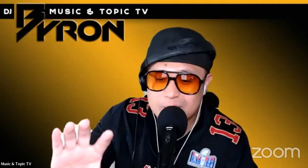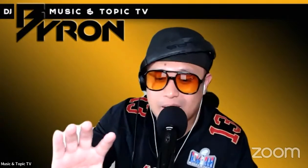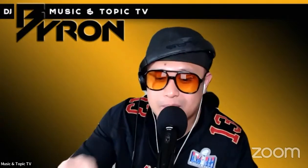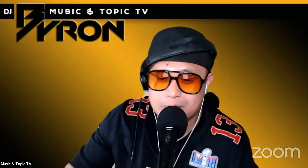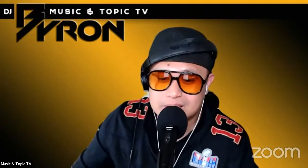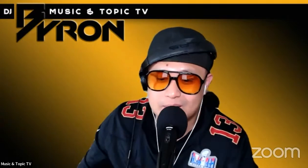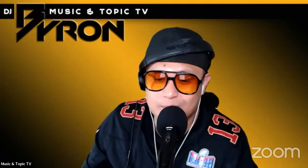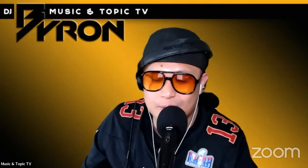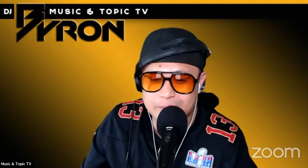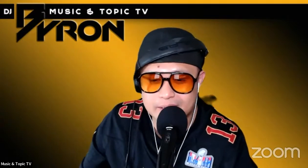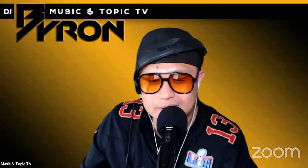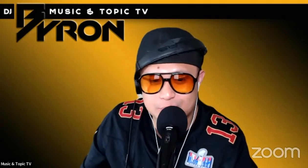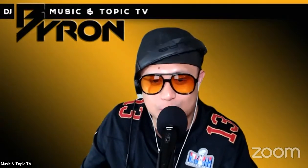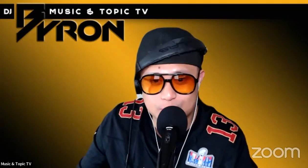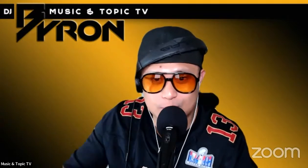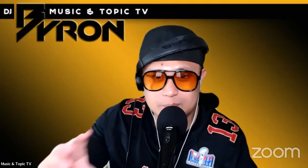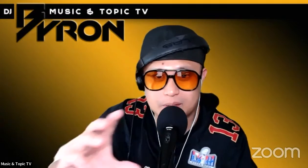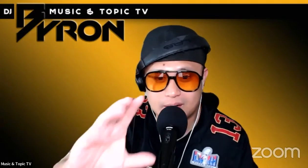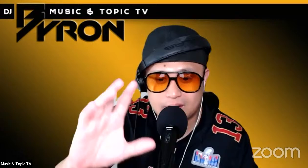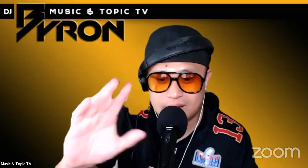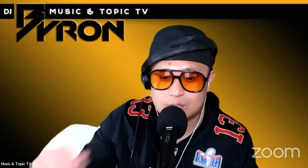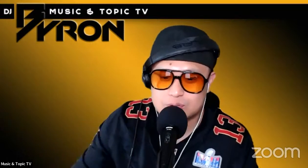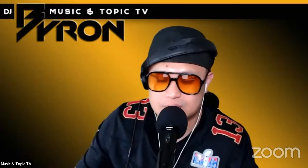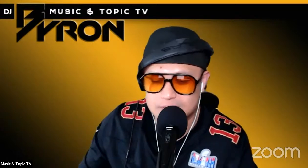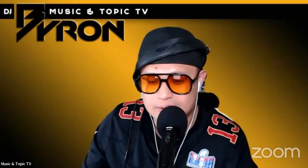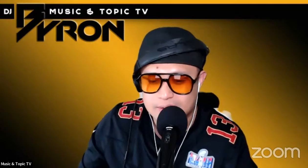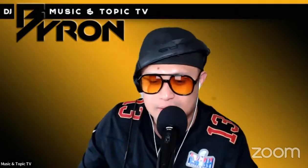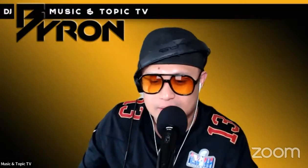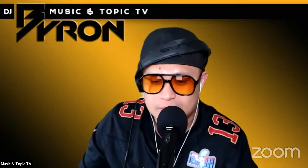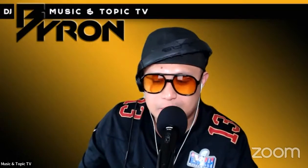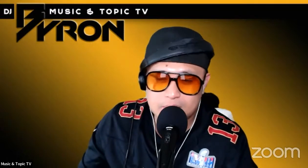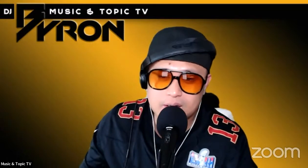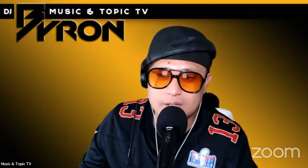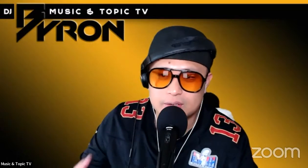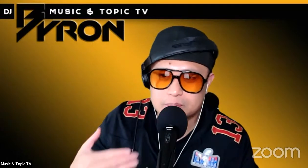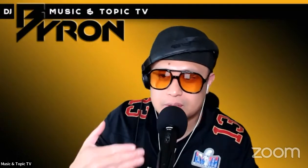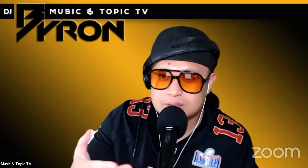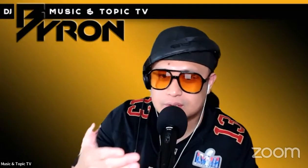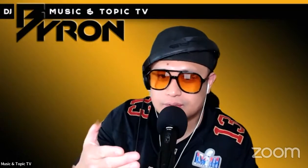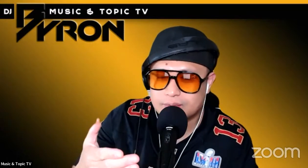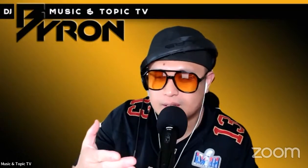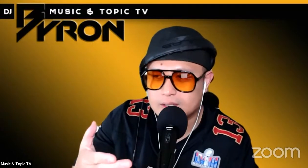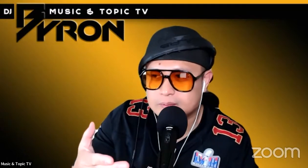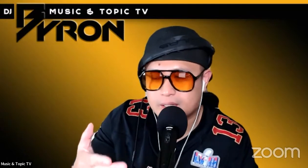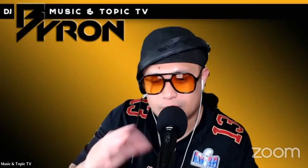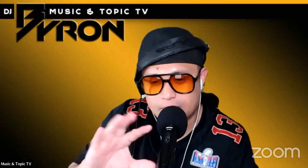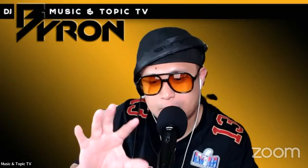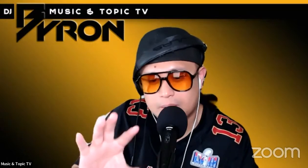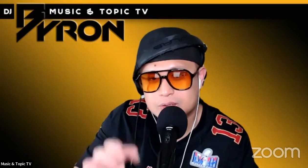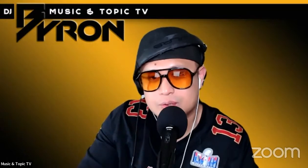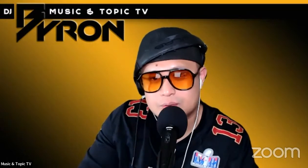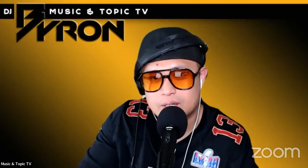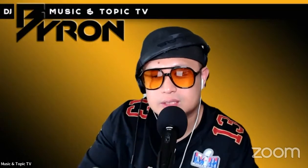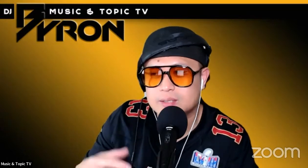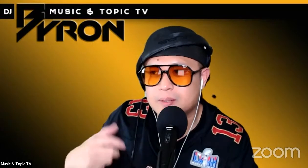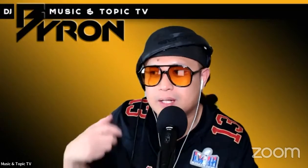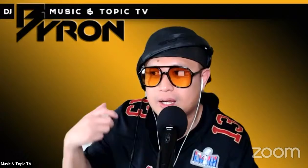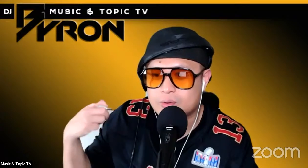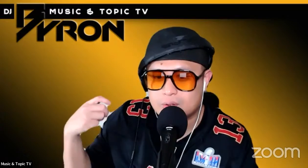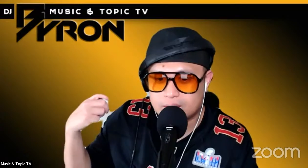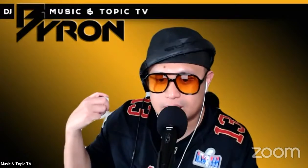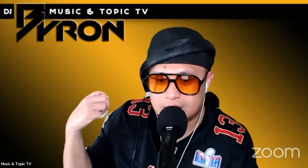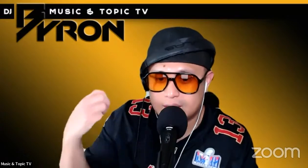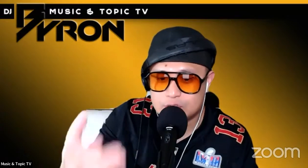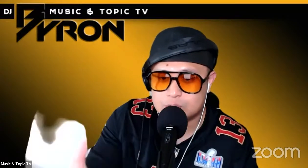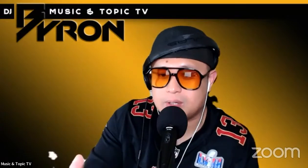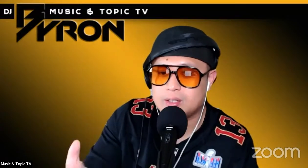Kanina hindi ako makapagbasa ng comment kasi focus ako sa pagre-reaction eh. Pero ngayon, because of, I promised to you guys na